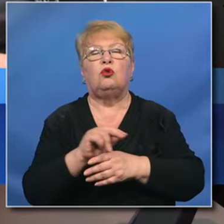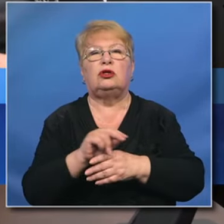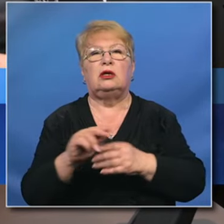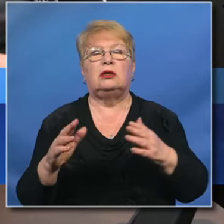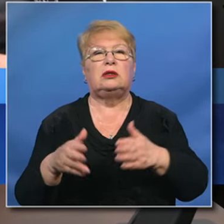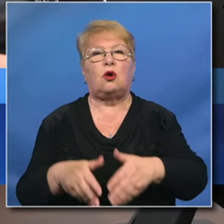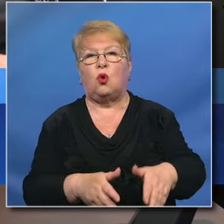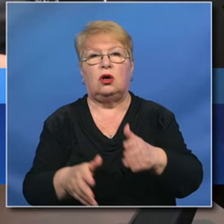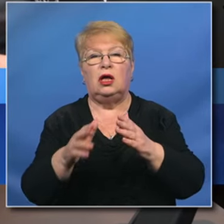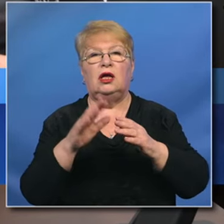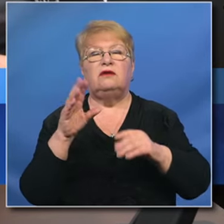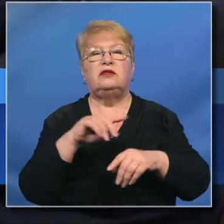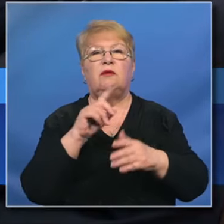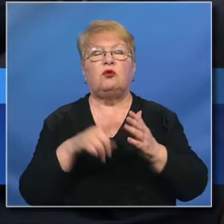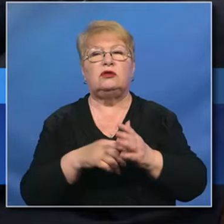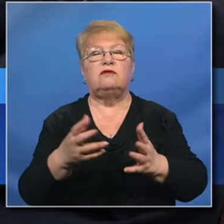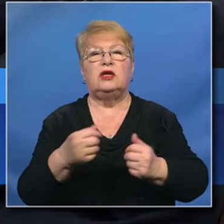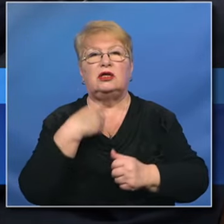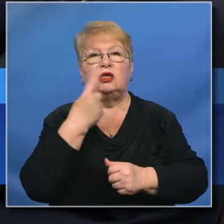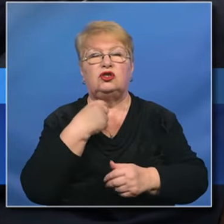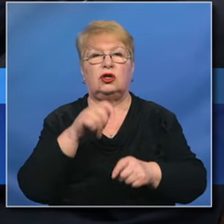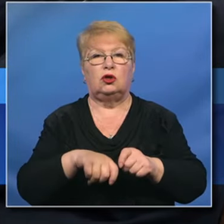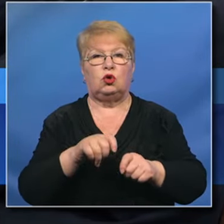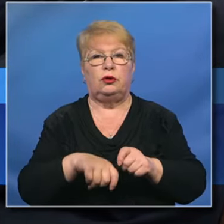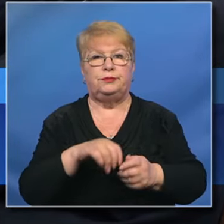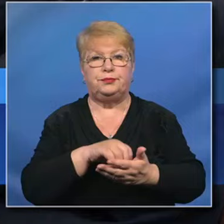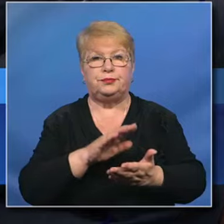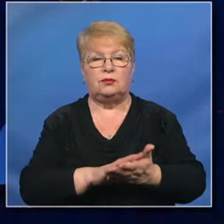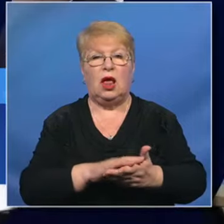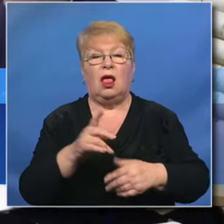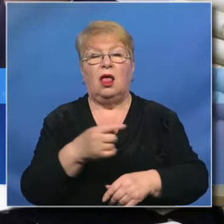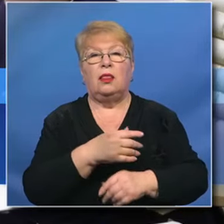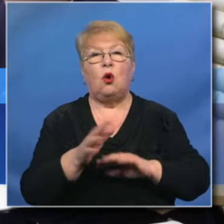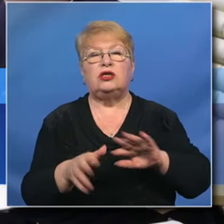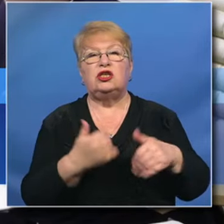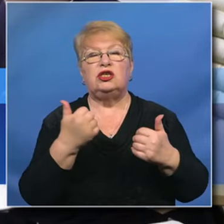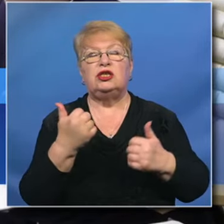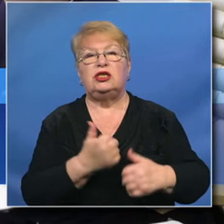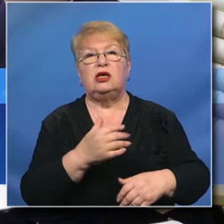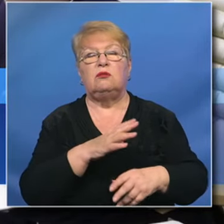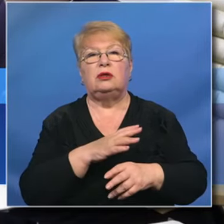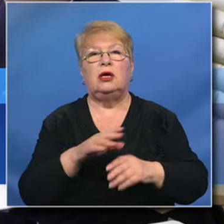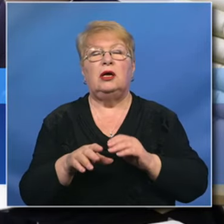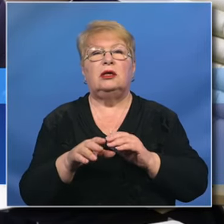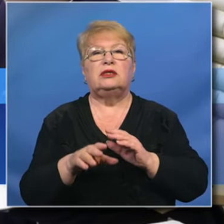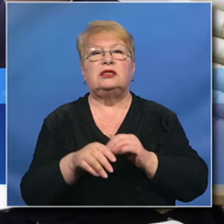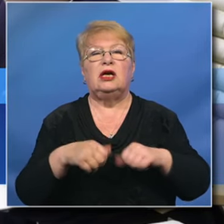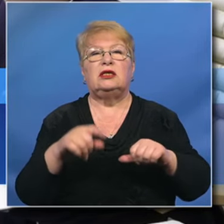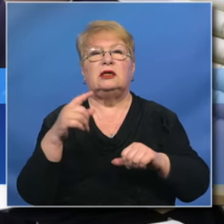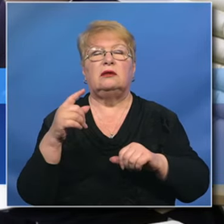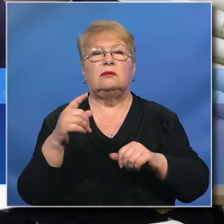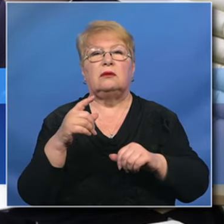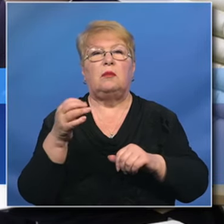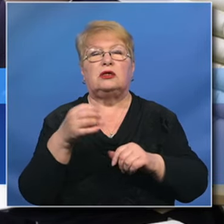найти средства на установку заборов все вопросы Юрий Горлов взял на Личный контроль на уходящей неделе состоялась первая заседание